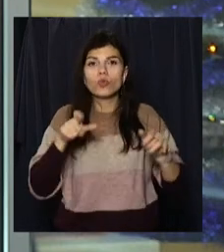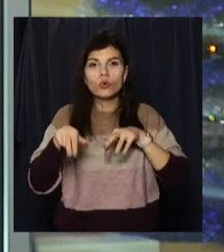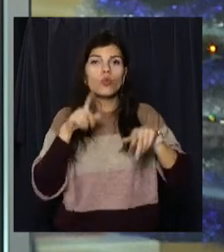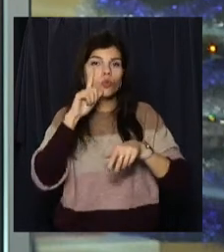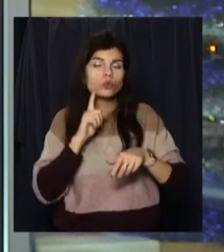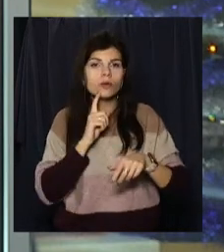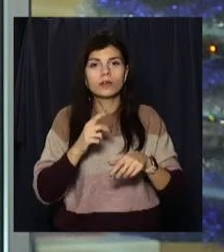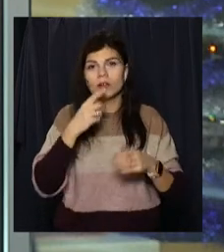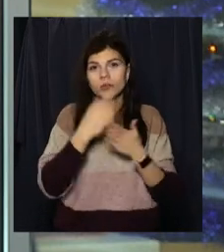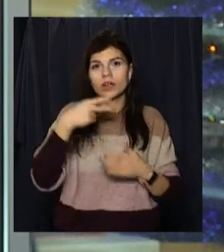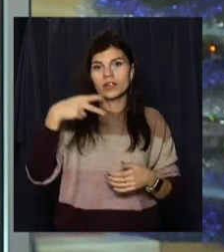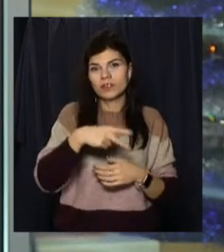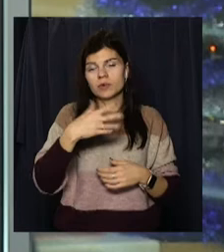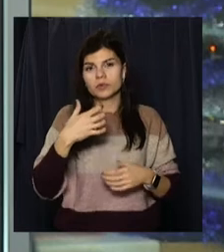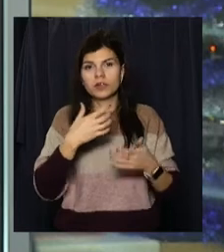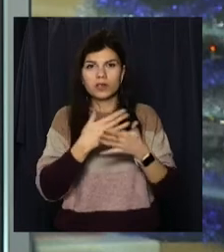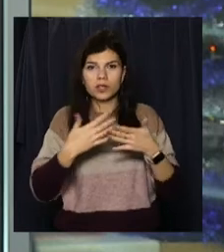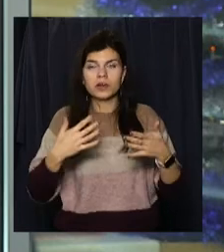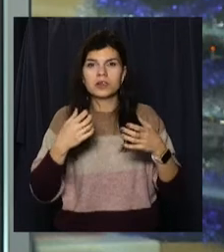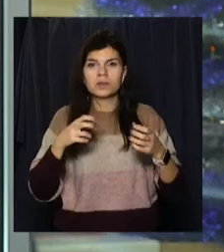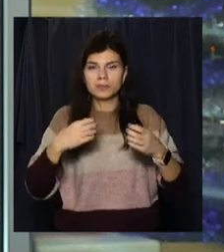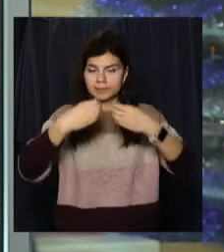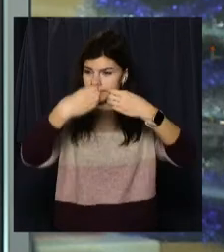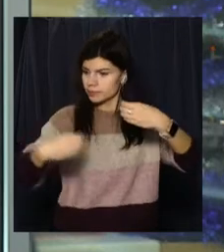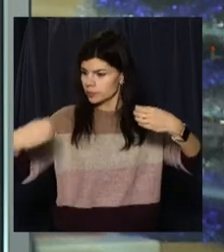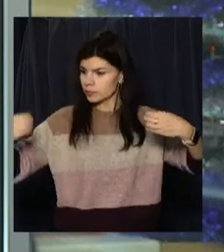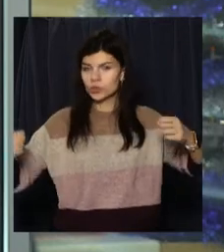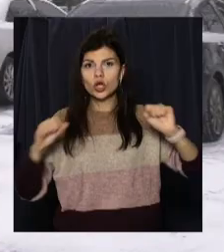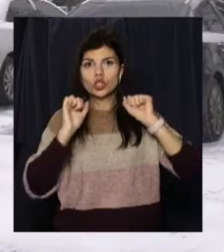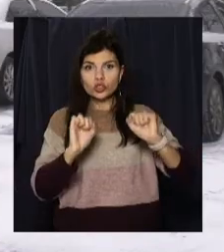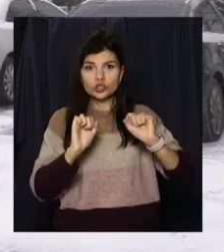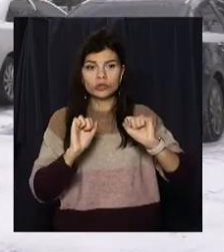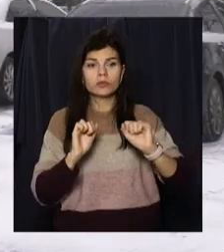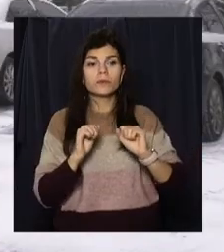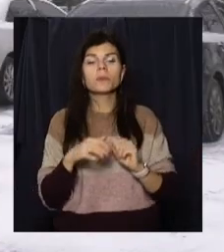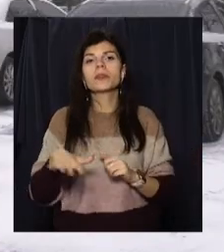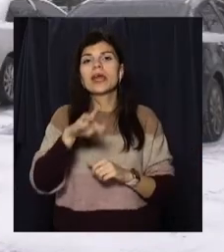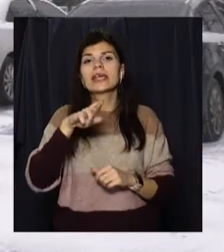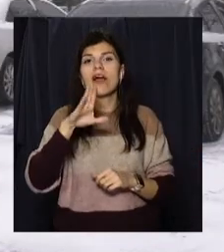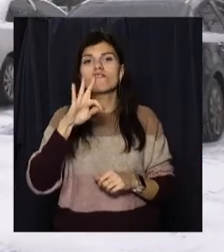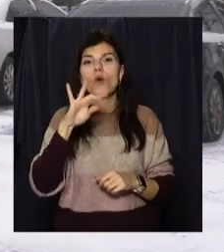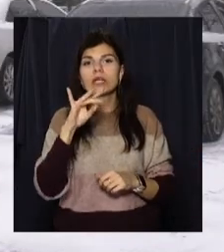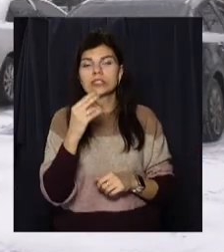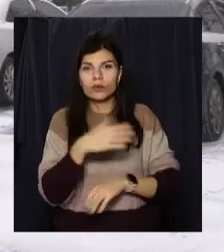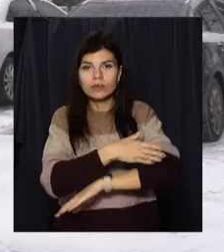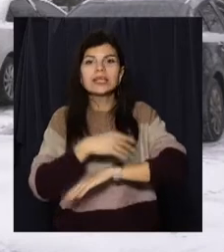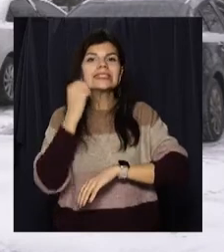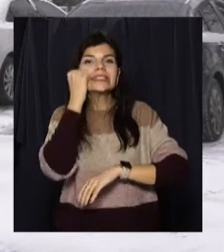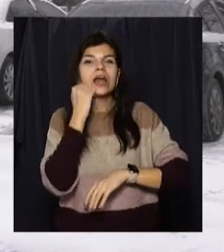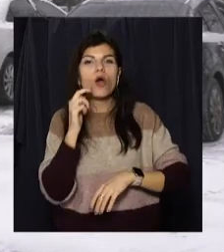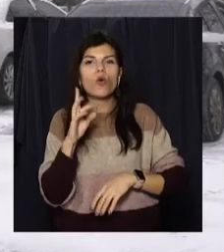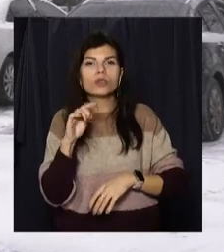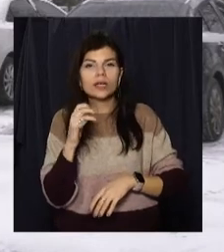встановили 2,5 тисячі антипаркувальних стовпчиків, насамперед серед місця. На проспекті Яворницького, вулицях Старокозацького